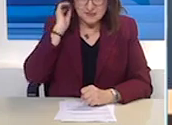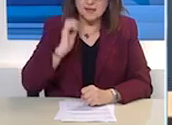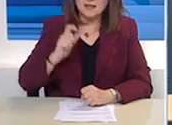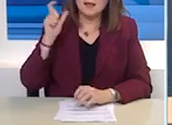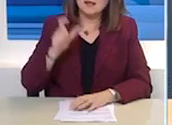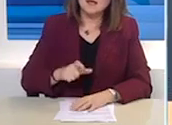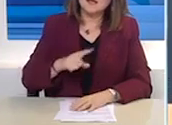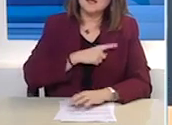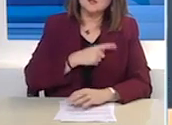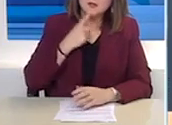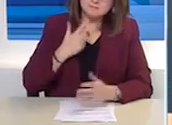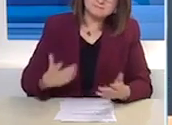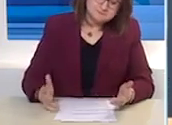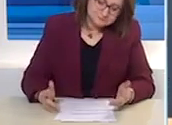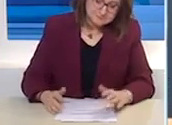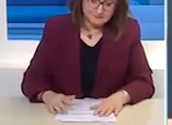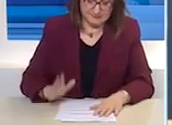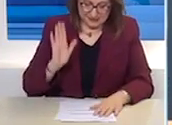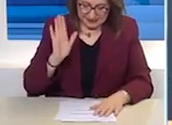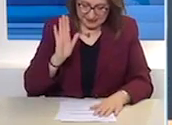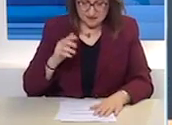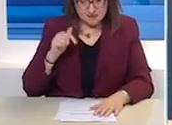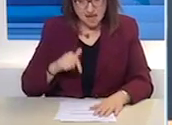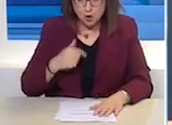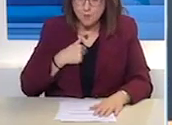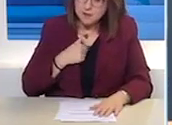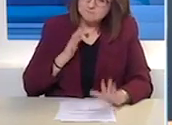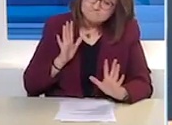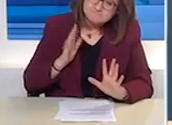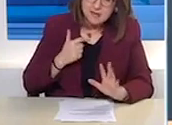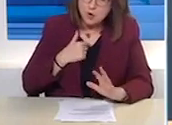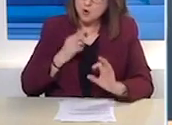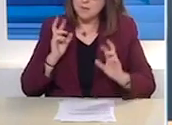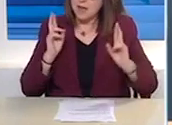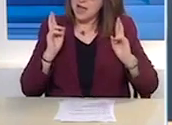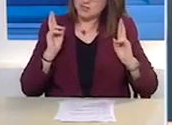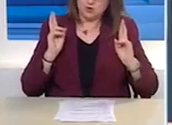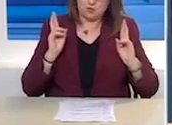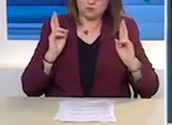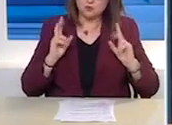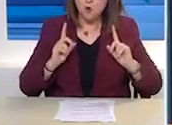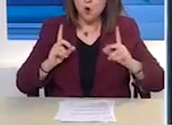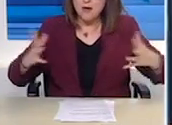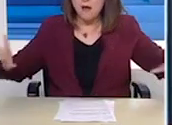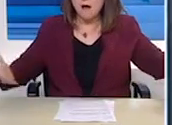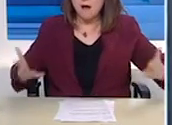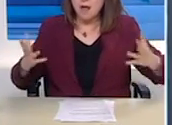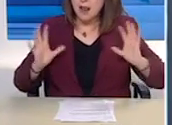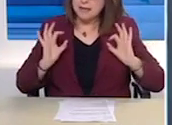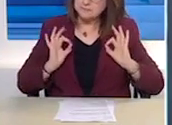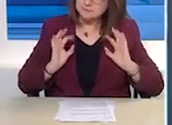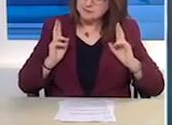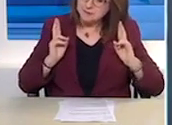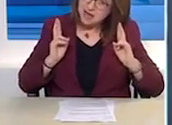Κοιτάξτε, εγώ βλέπω την πορεία της επιδημίας στη χώρα μας με μια συγκρατημένη αισιοδοξία. Εάν προσέξει κανείς ακόμα και τα νούμερα των